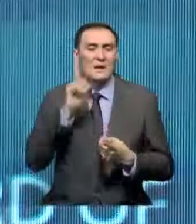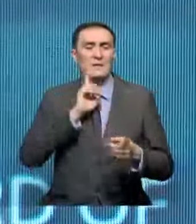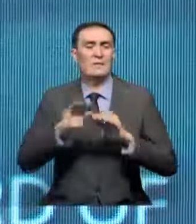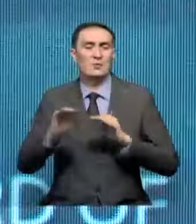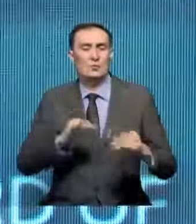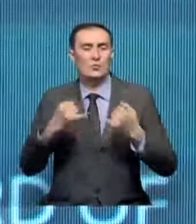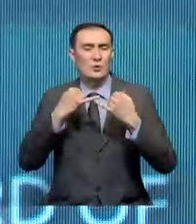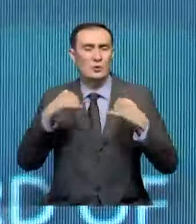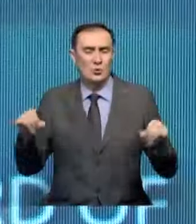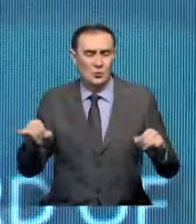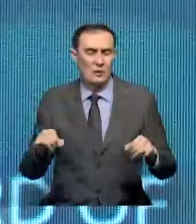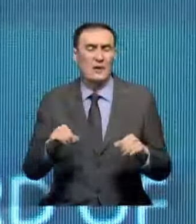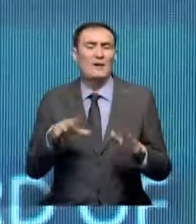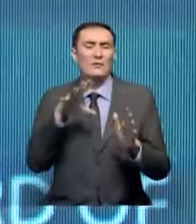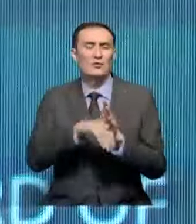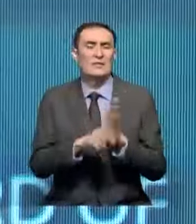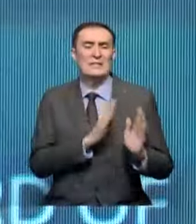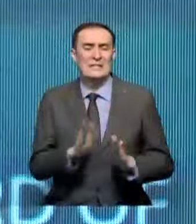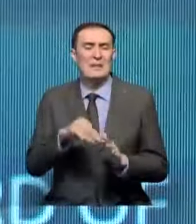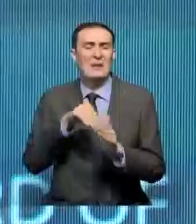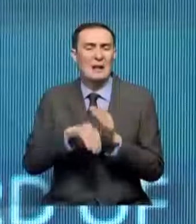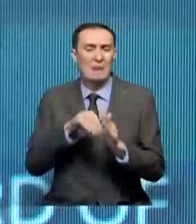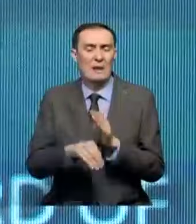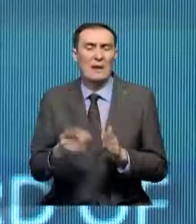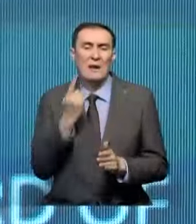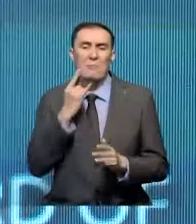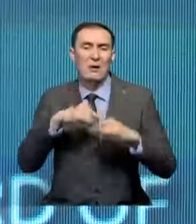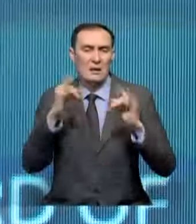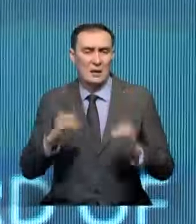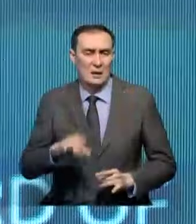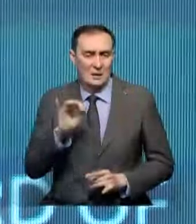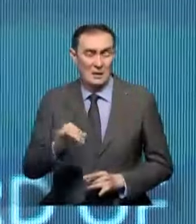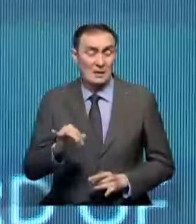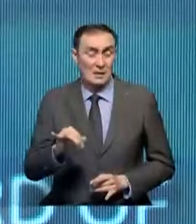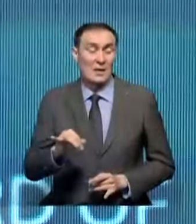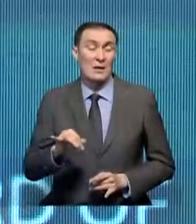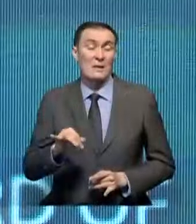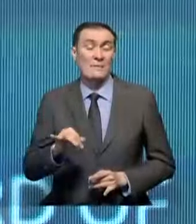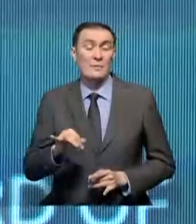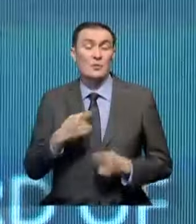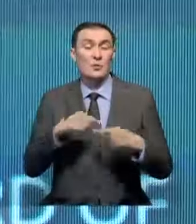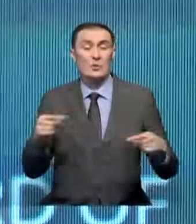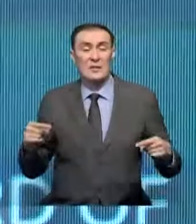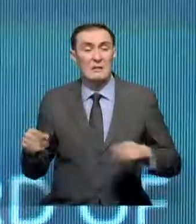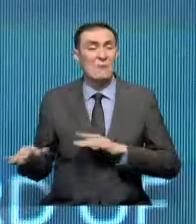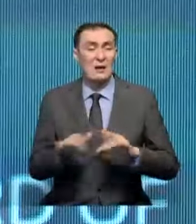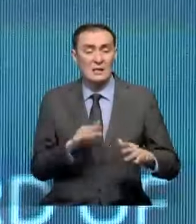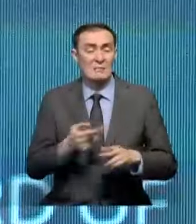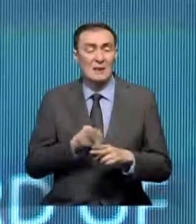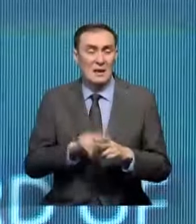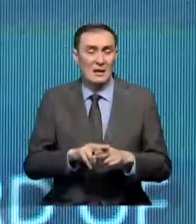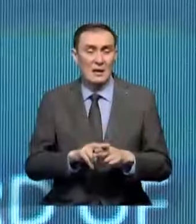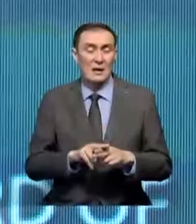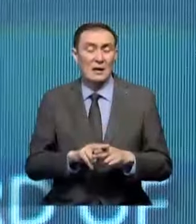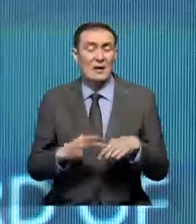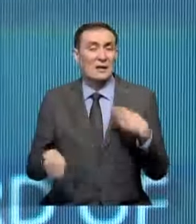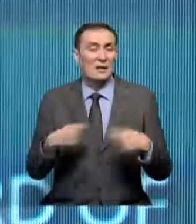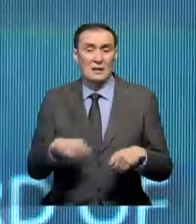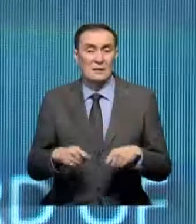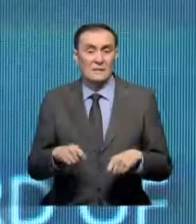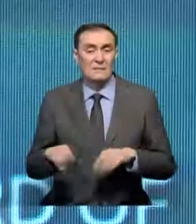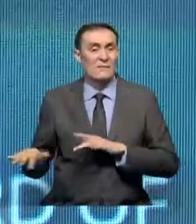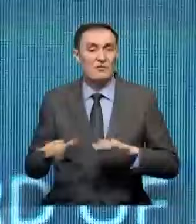инфраструктуру в том числе системы накопления Да и э другие механизмы это балансирующий рынок